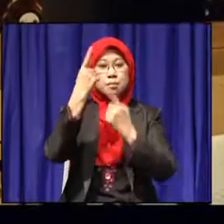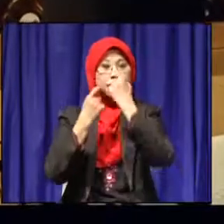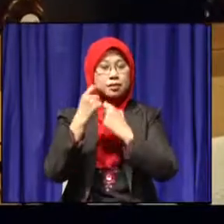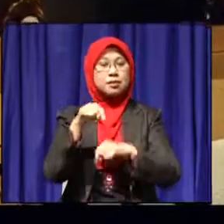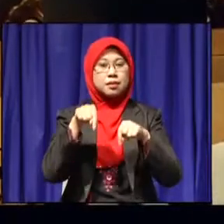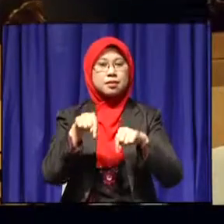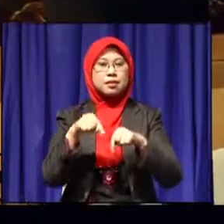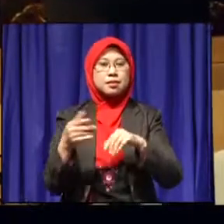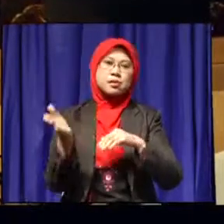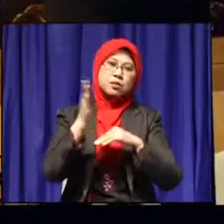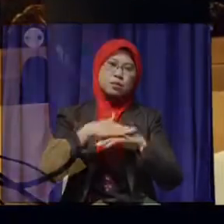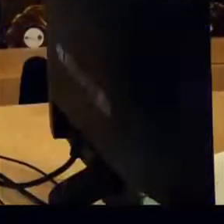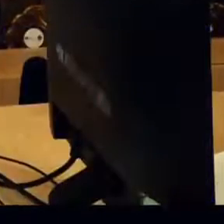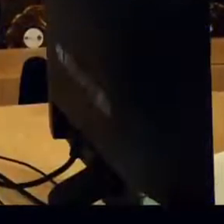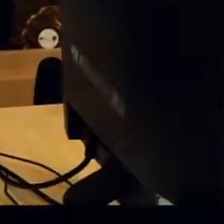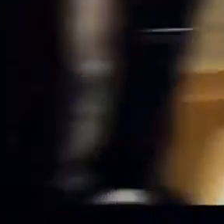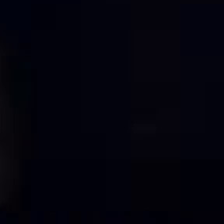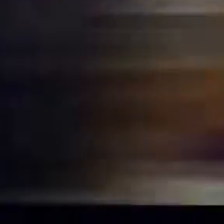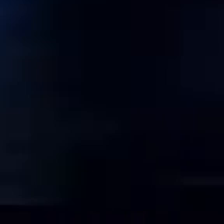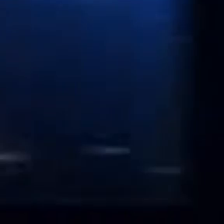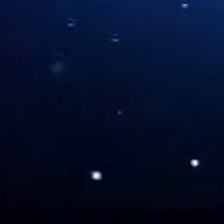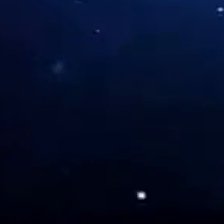kita kembali ke studio